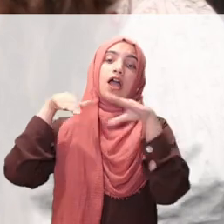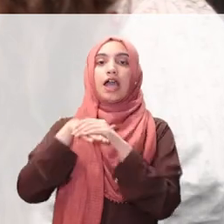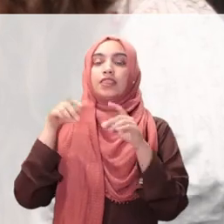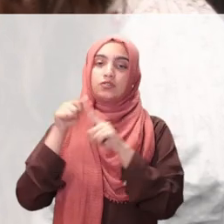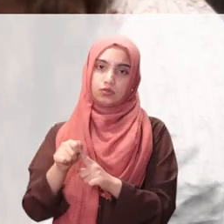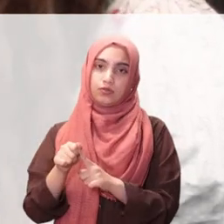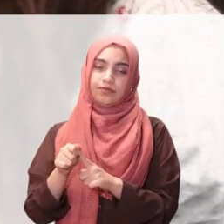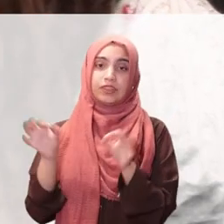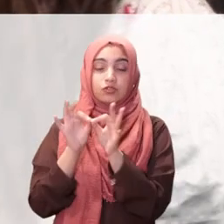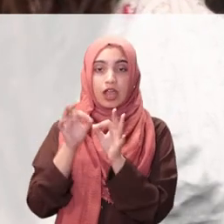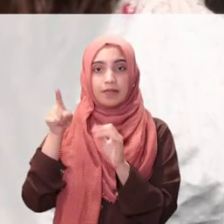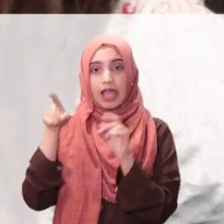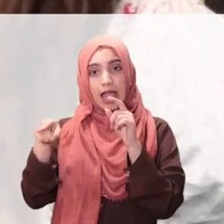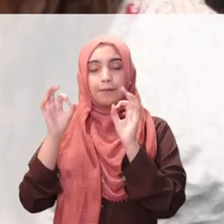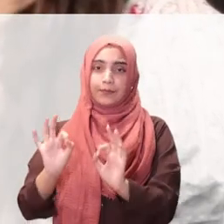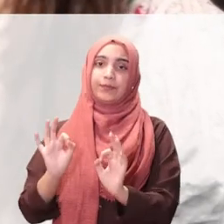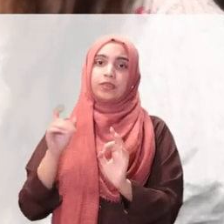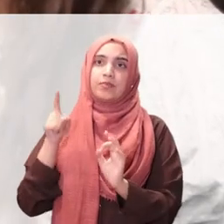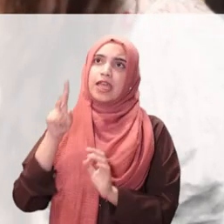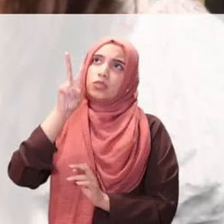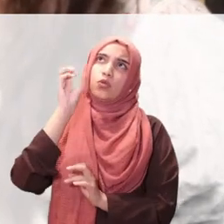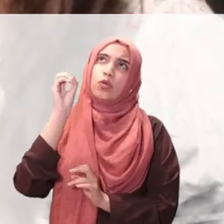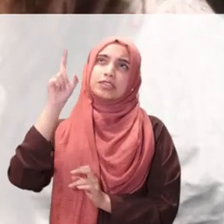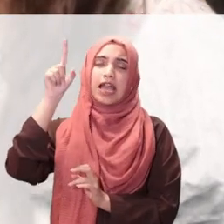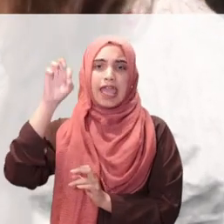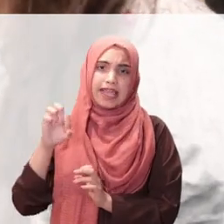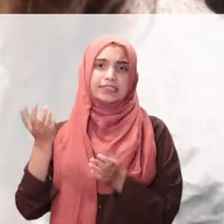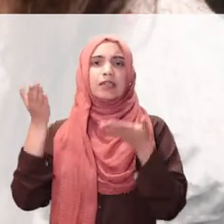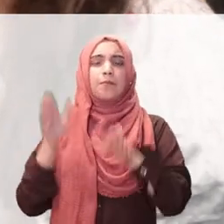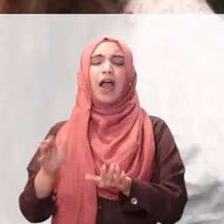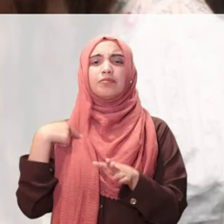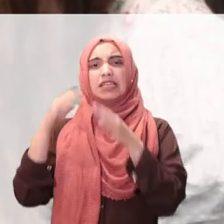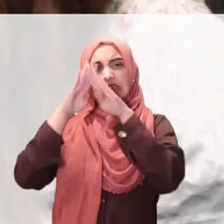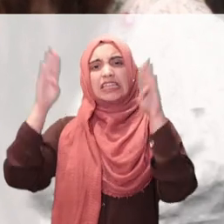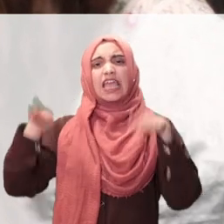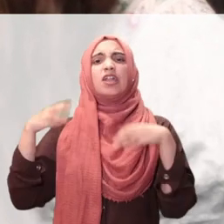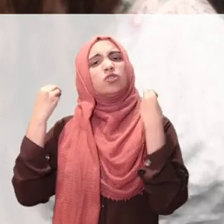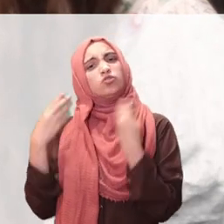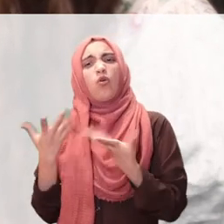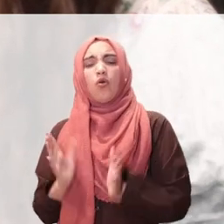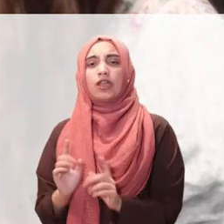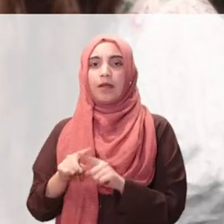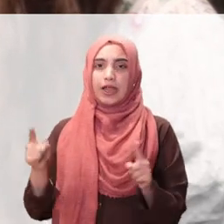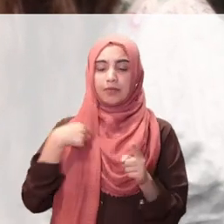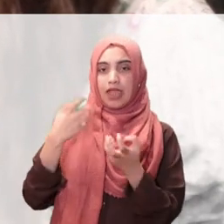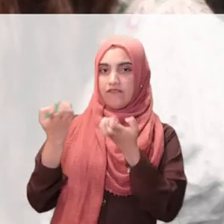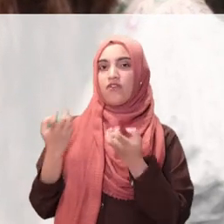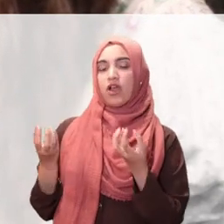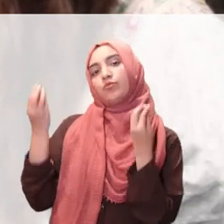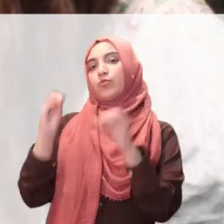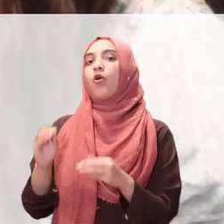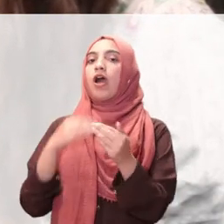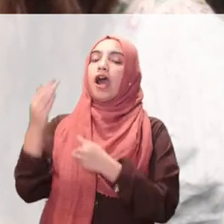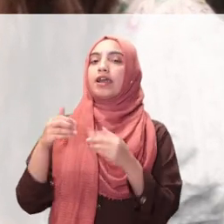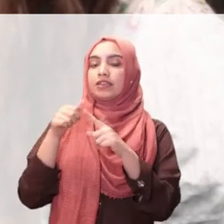बाघ वहीं है बट आई लव यू टू कैन यू वांट